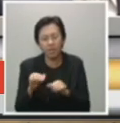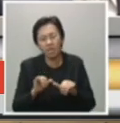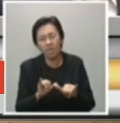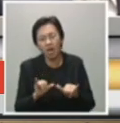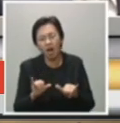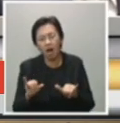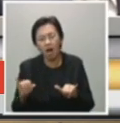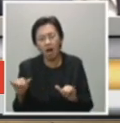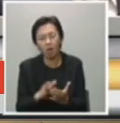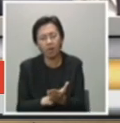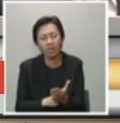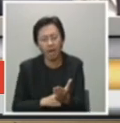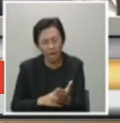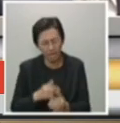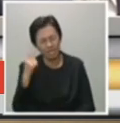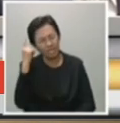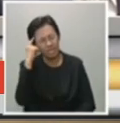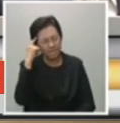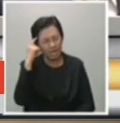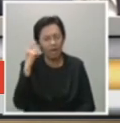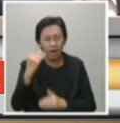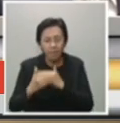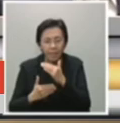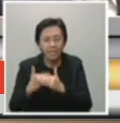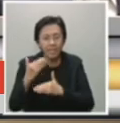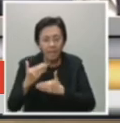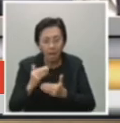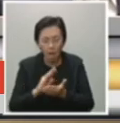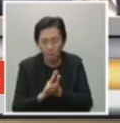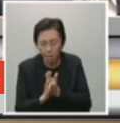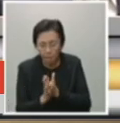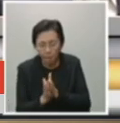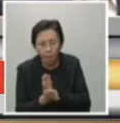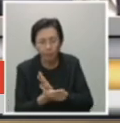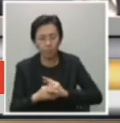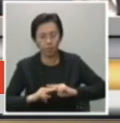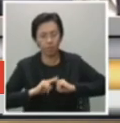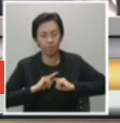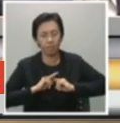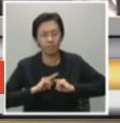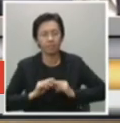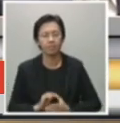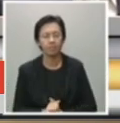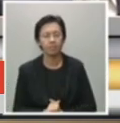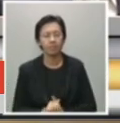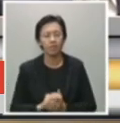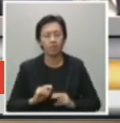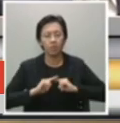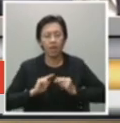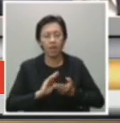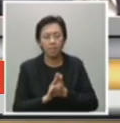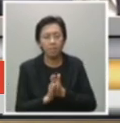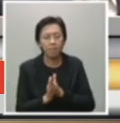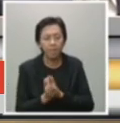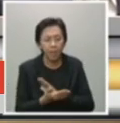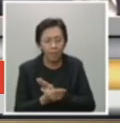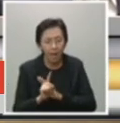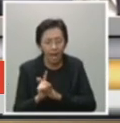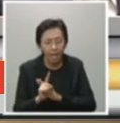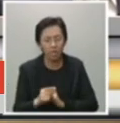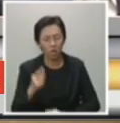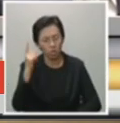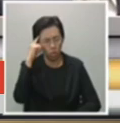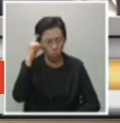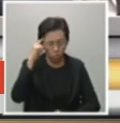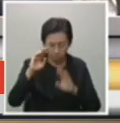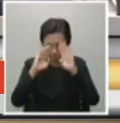ยาวนานจนเราก็คิดว่าเขาน่าที่จะมีพัฒนาการหรือปรับปรุงตัวอย่างน้อยที่สุดค่ะในเรื่องของวุฒิภาวะ